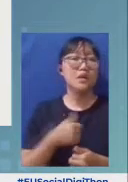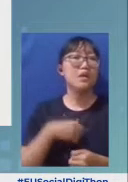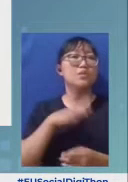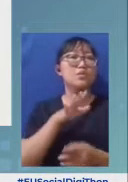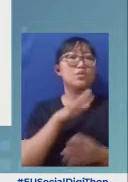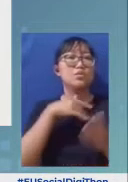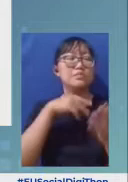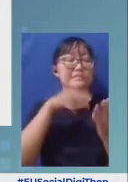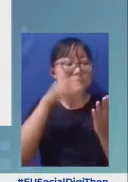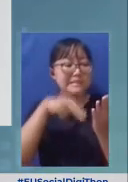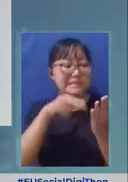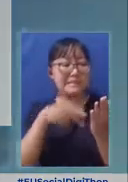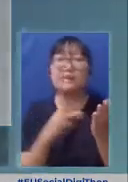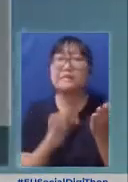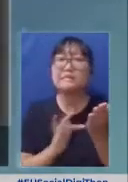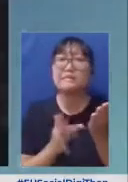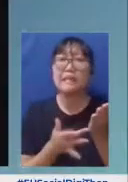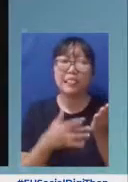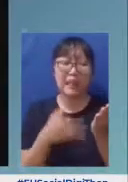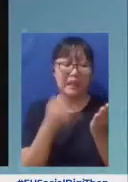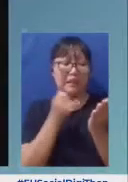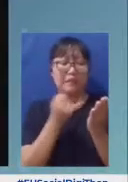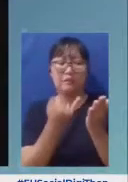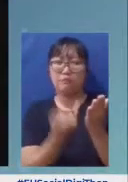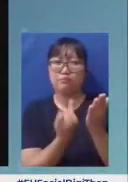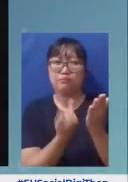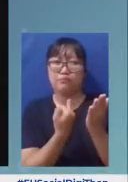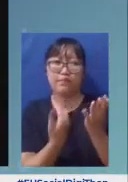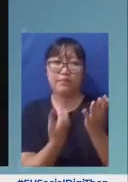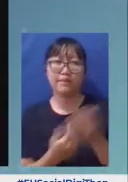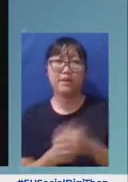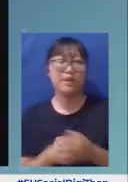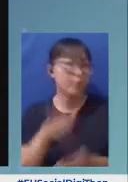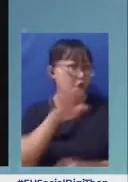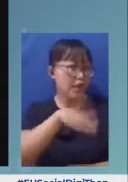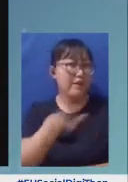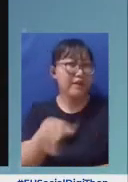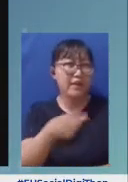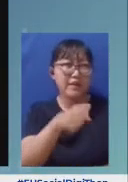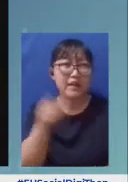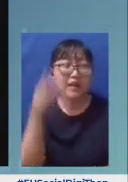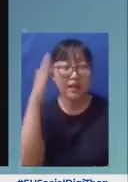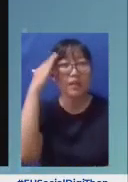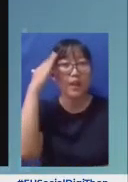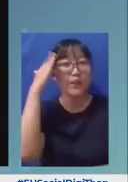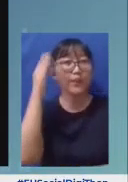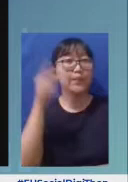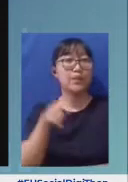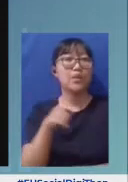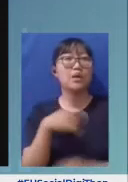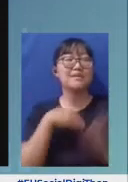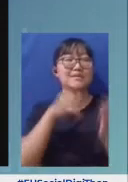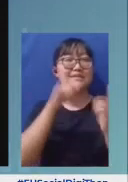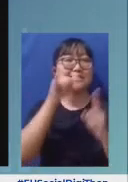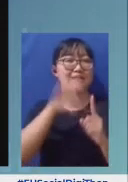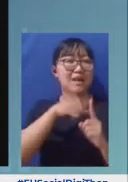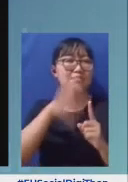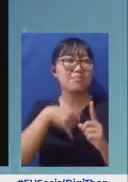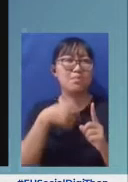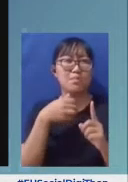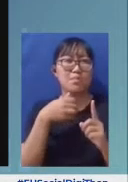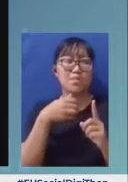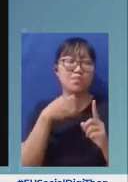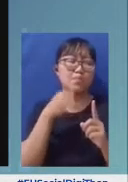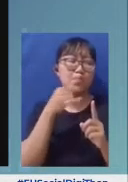aku kayaknya si adik-adik udah tahu lah cyberbullying itu apa ya. Semua yang nggak mengenakkan kita, bikin kita nggak nyaman